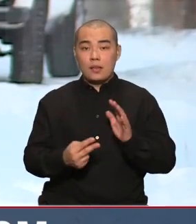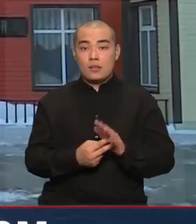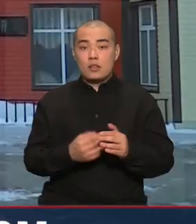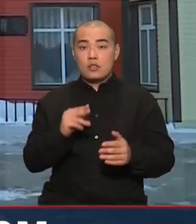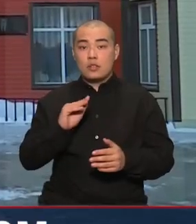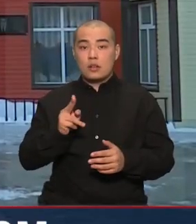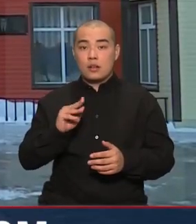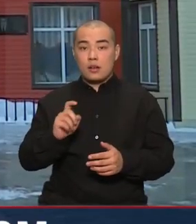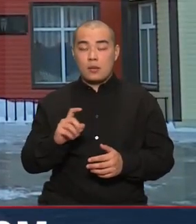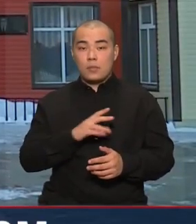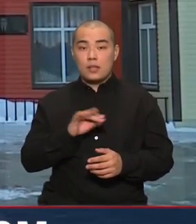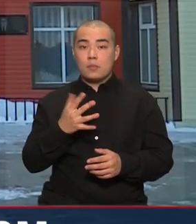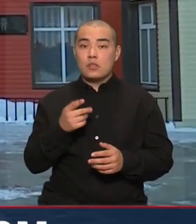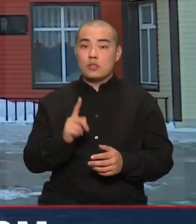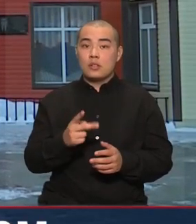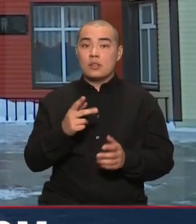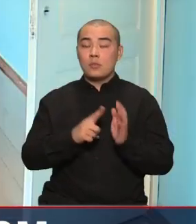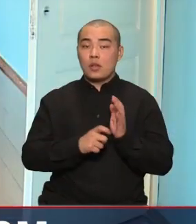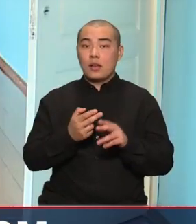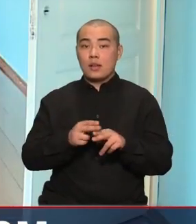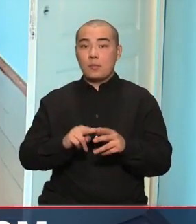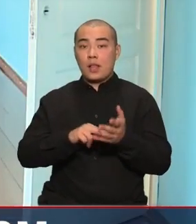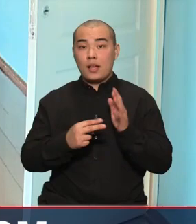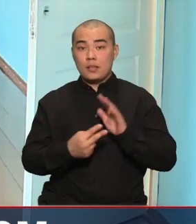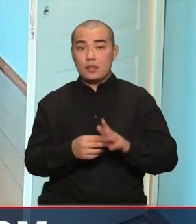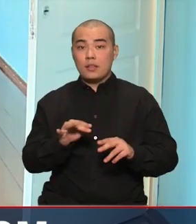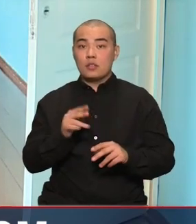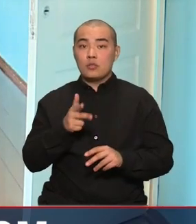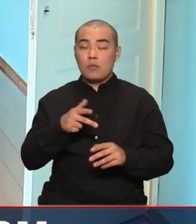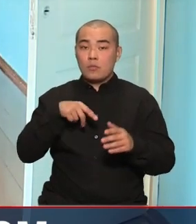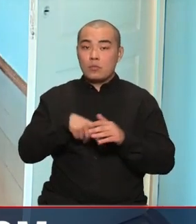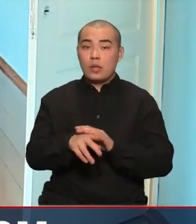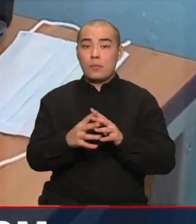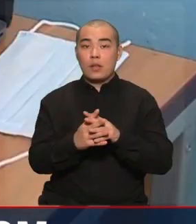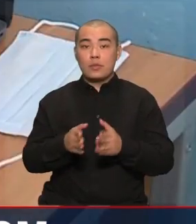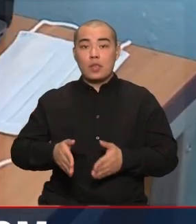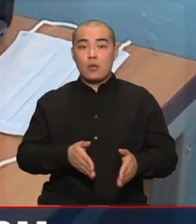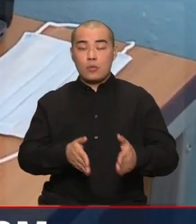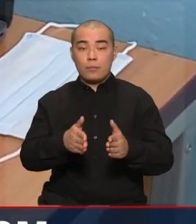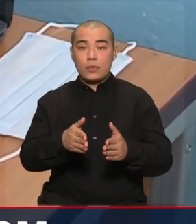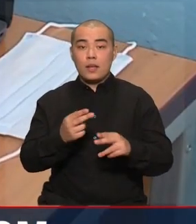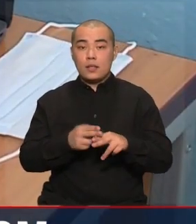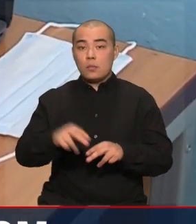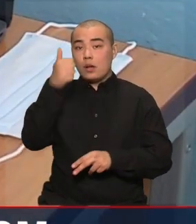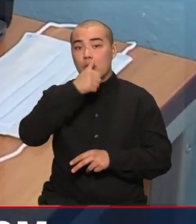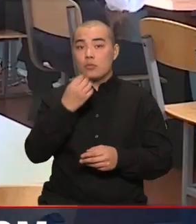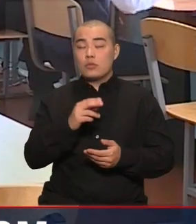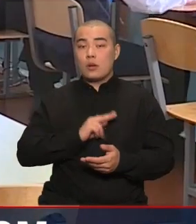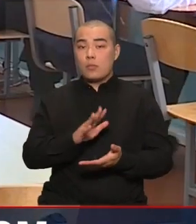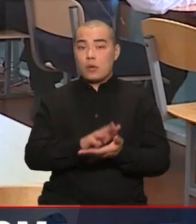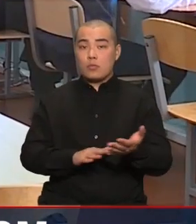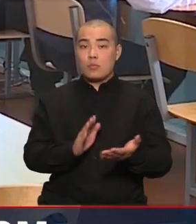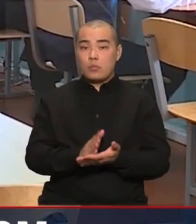ЖКХ, больше 1700 социальных объектов и более 3000 внутрипоселковых дорог. В этом году работу продолжат. В